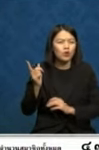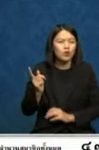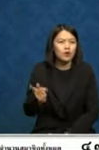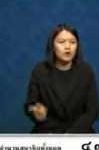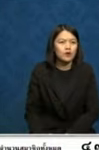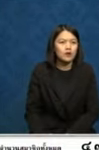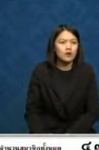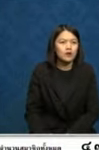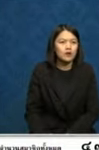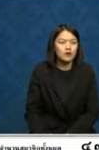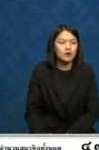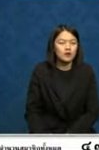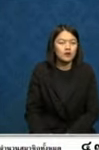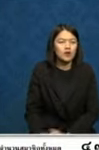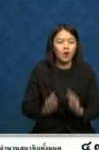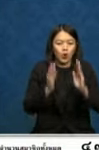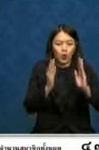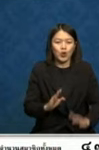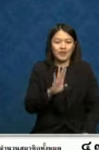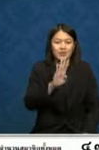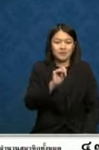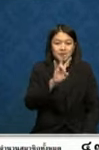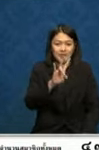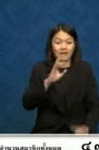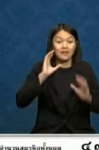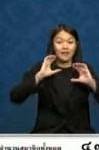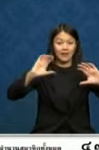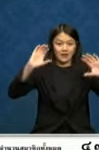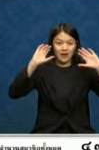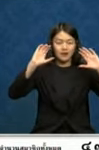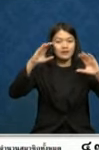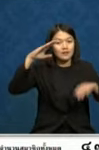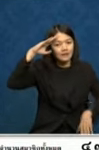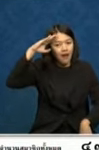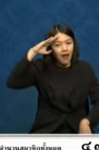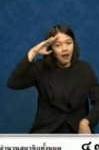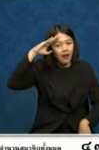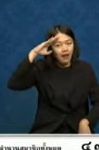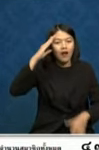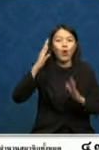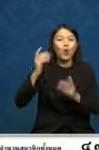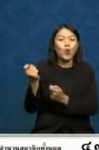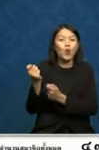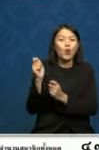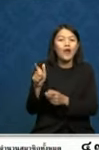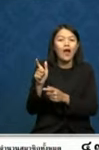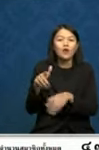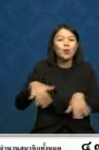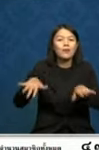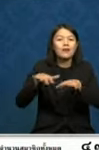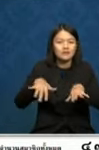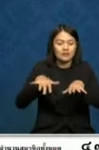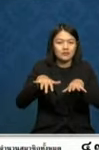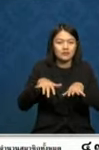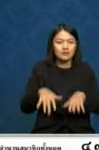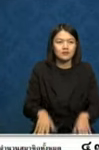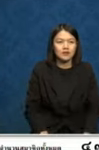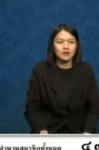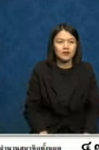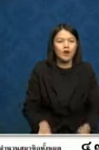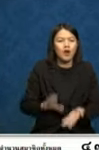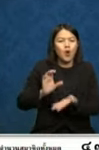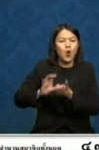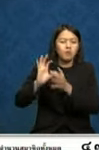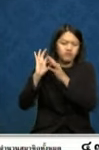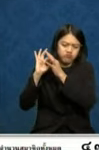ถ้าขึ้นได้ขึ้นนะครับมีกำลังพลอยู่47คนครับที่เป็นข้าราชการทหารที่เหลือเป็นลูกจ้างทั่วไปหมดเลยมันดูงบประมาณผูกพันจากปีก่อนๆ